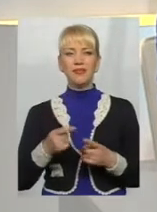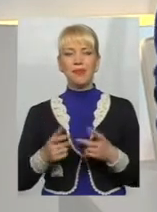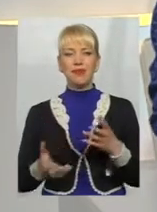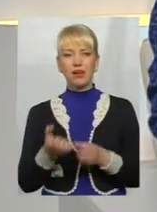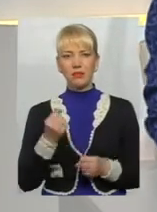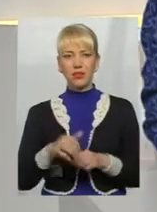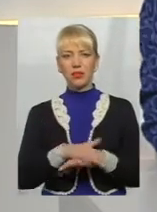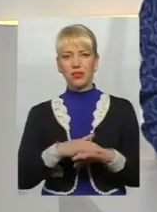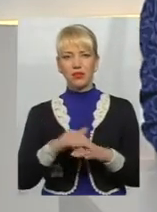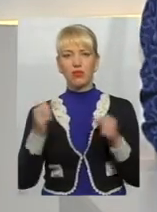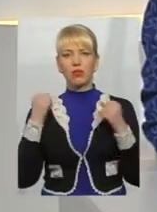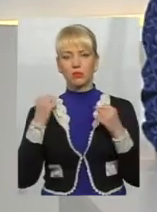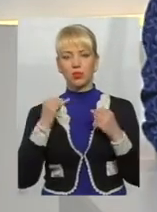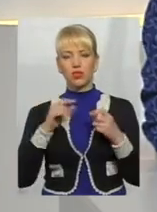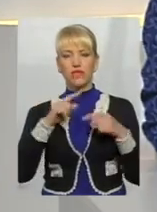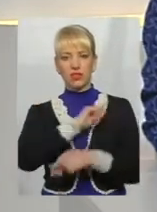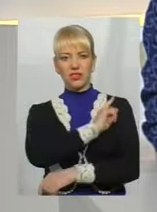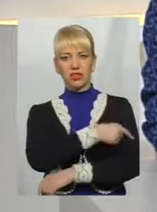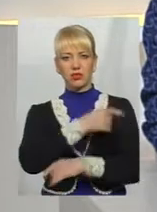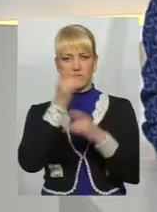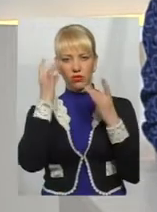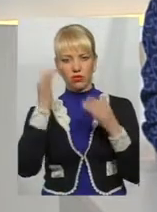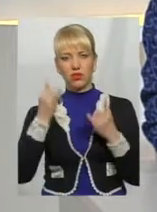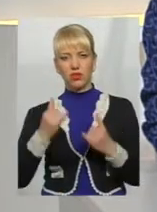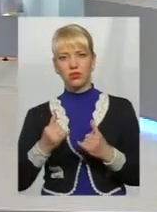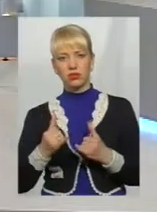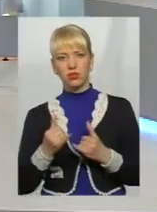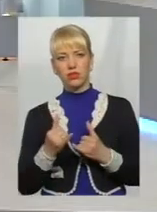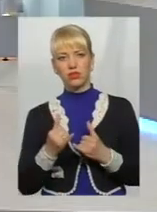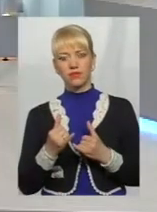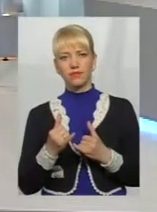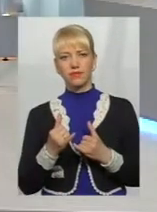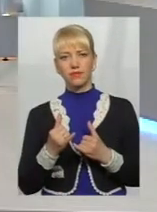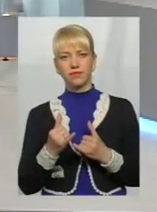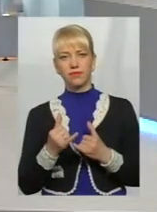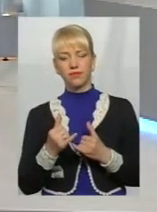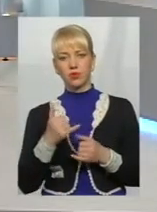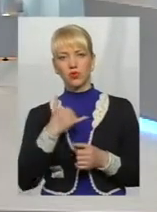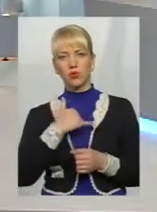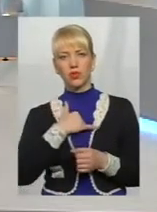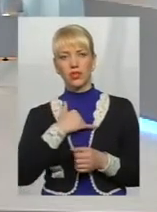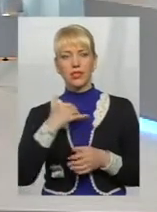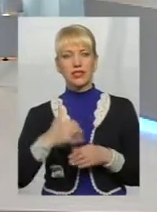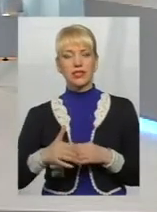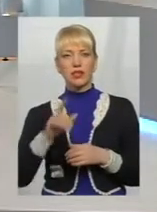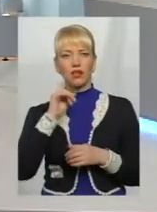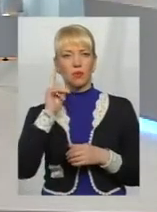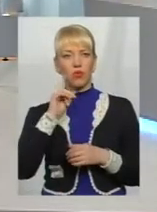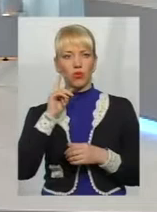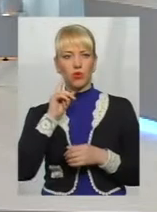підтримка масового спорту та фізичної культури на сьогодні в нас серед